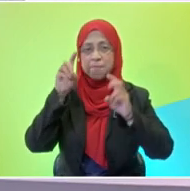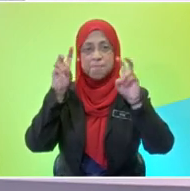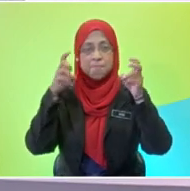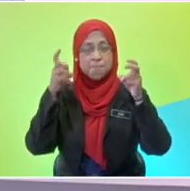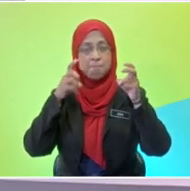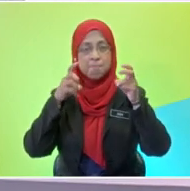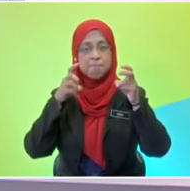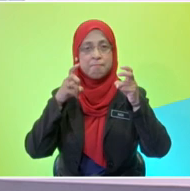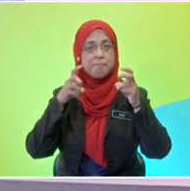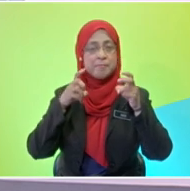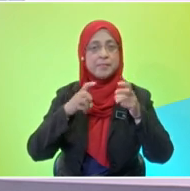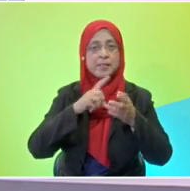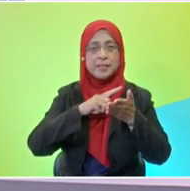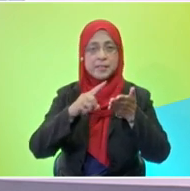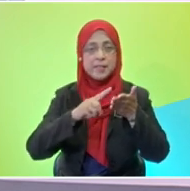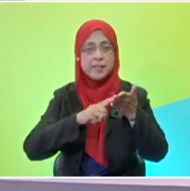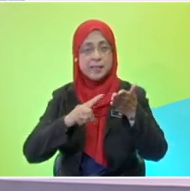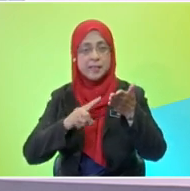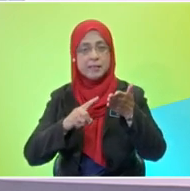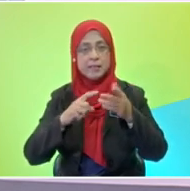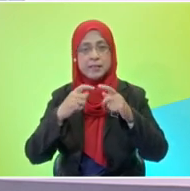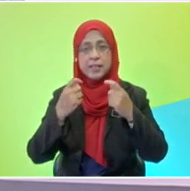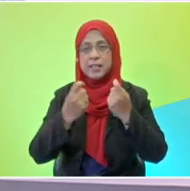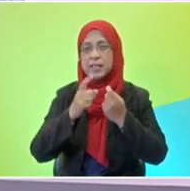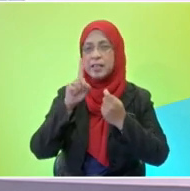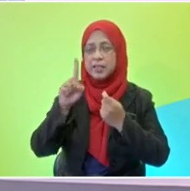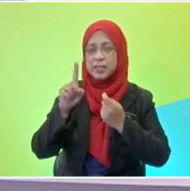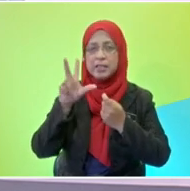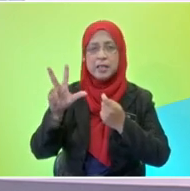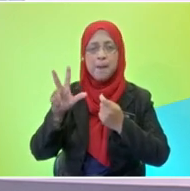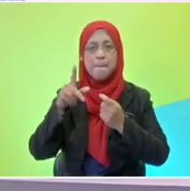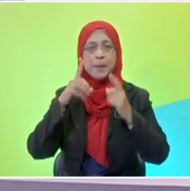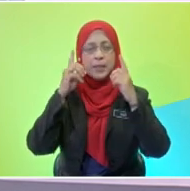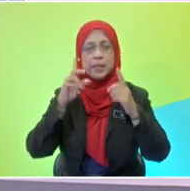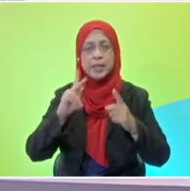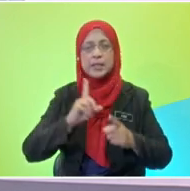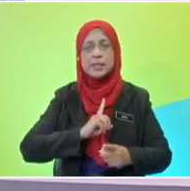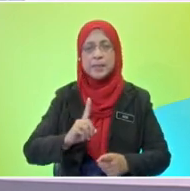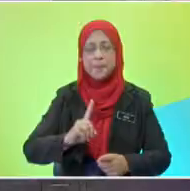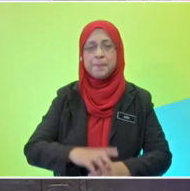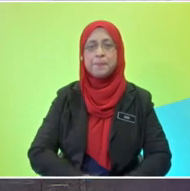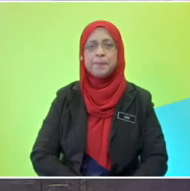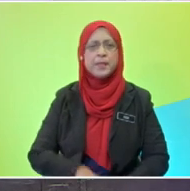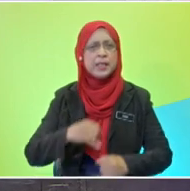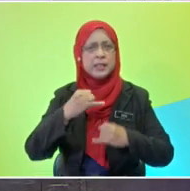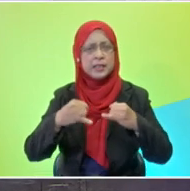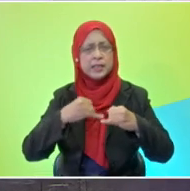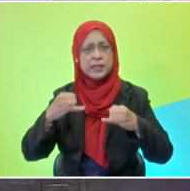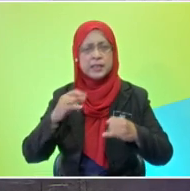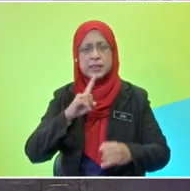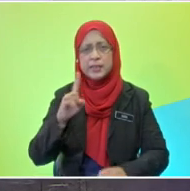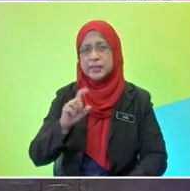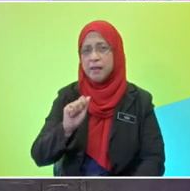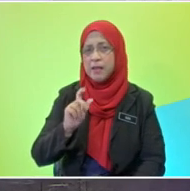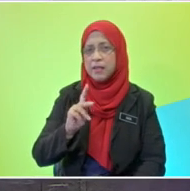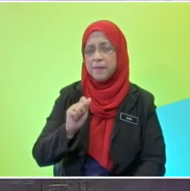Pendidikan Islam tingkatan 3 dengan topik kita jenis-jenis zakat untuk segmen kali ini apa